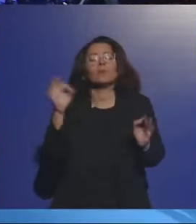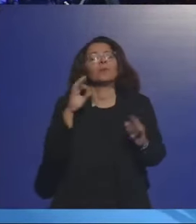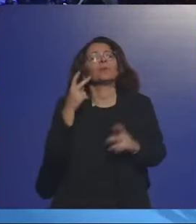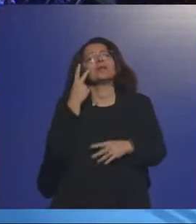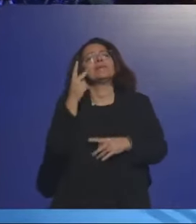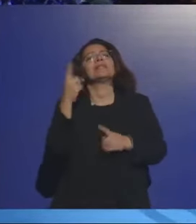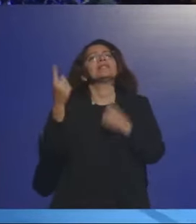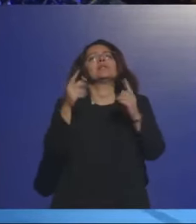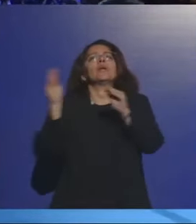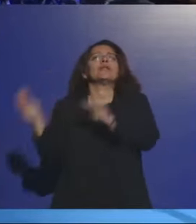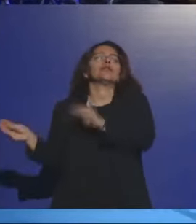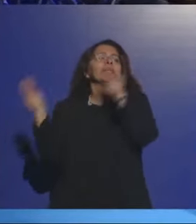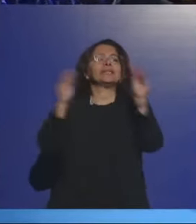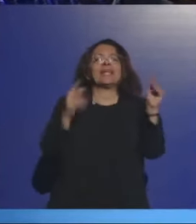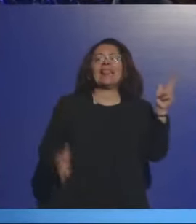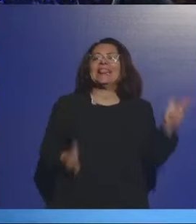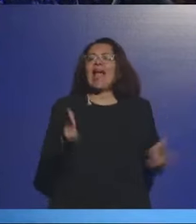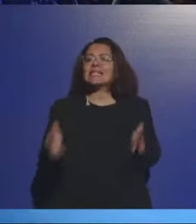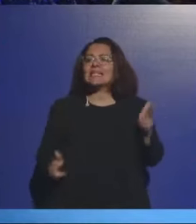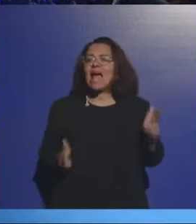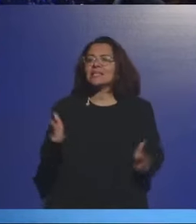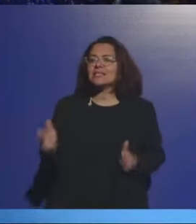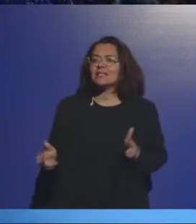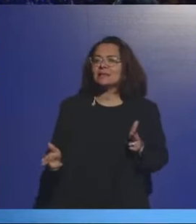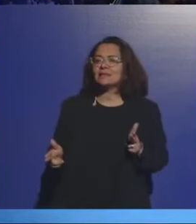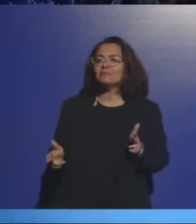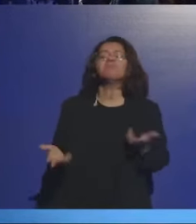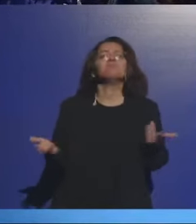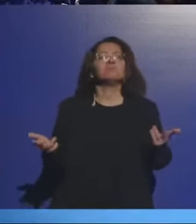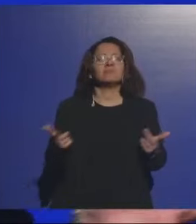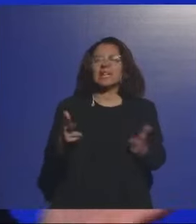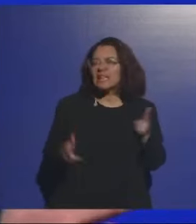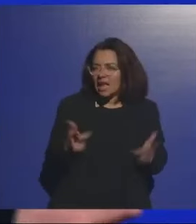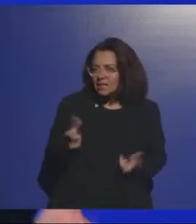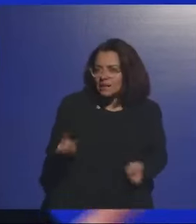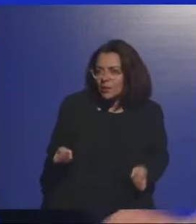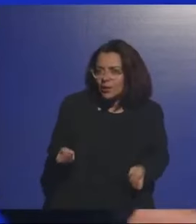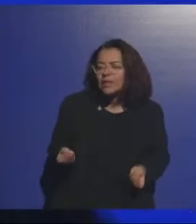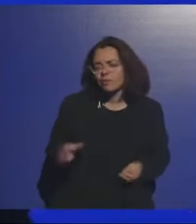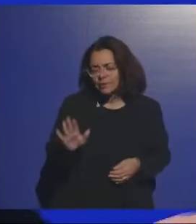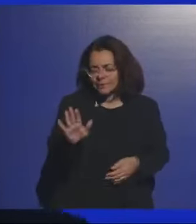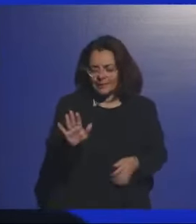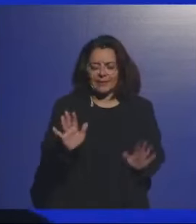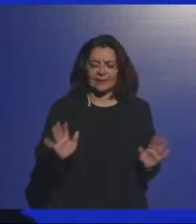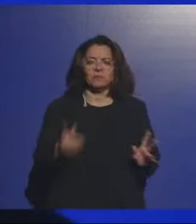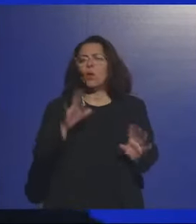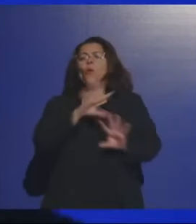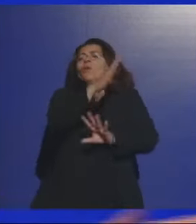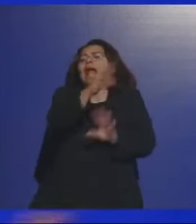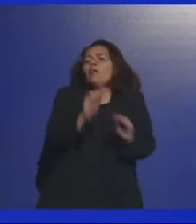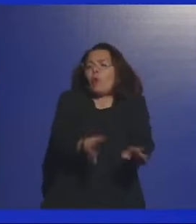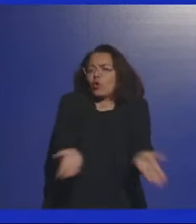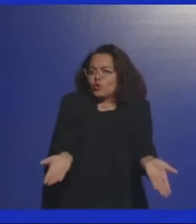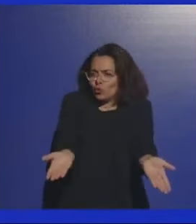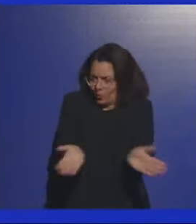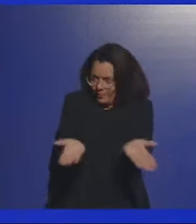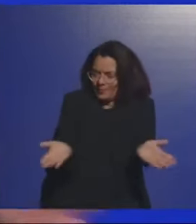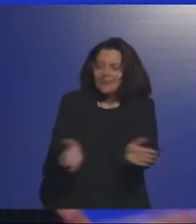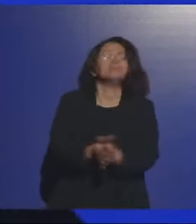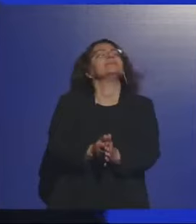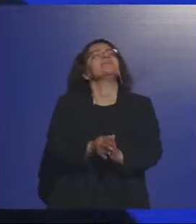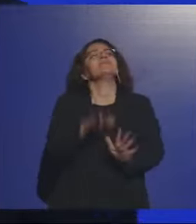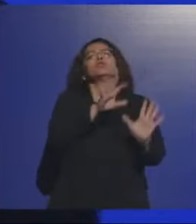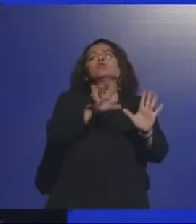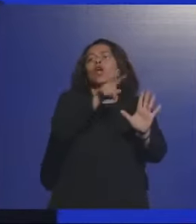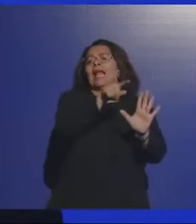Texas ci spostiamo in Texas dice perché in Texas Vabbè da un'altra parte Però adesso andiamo Siamo